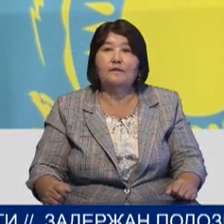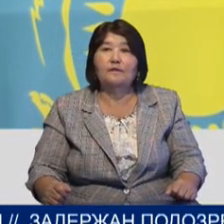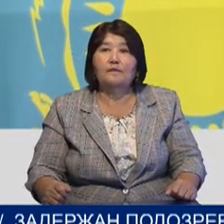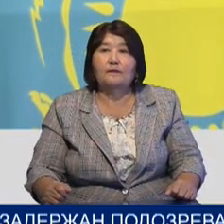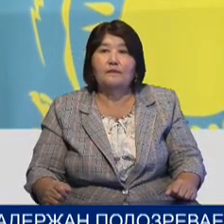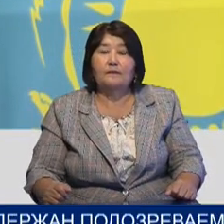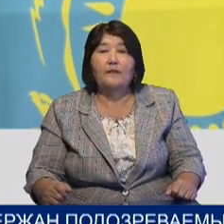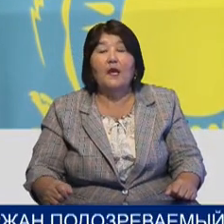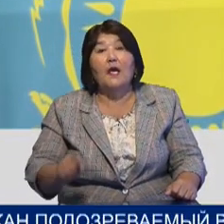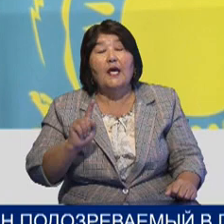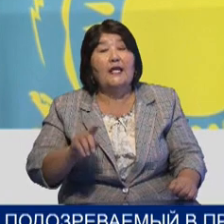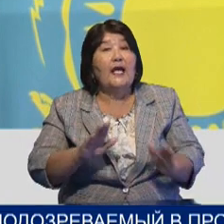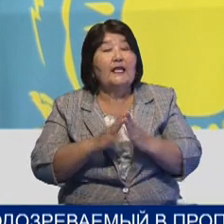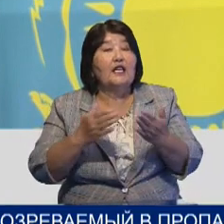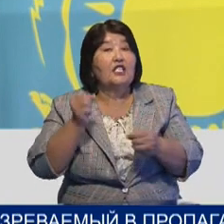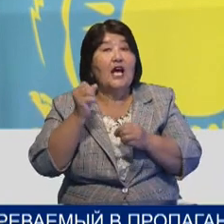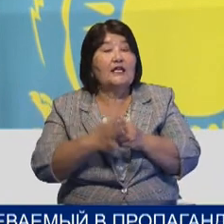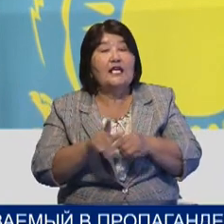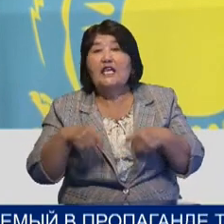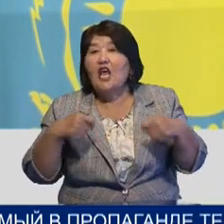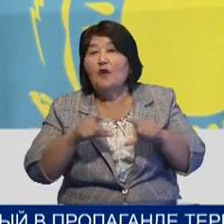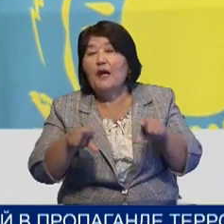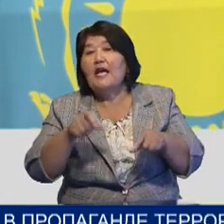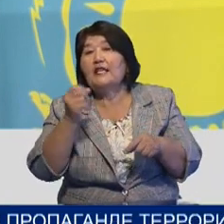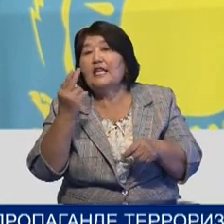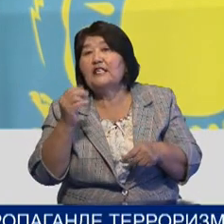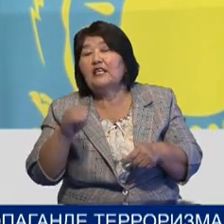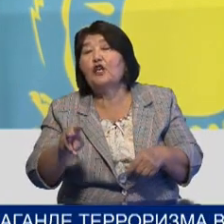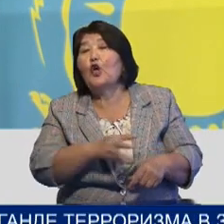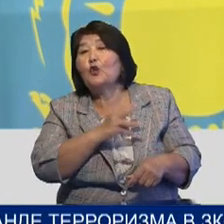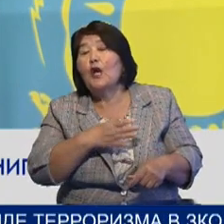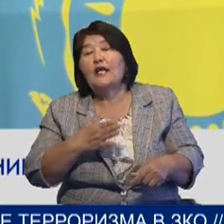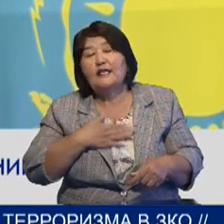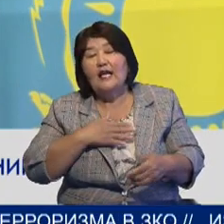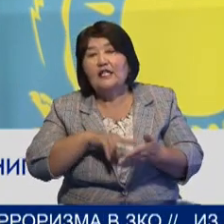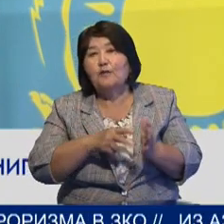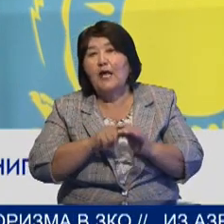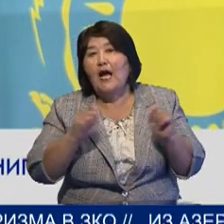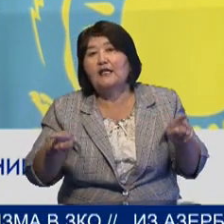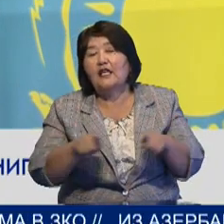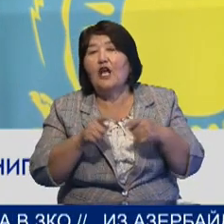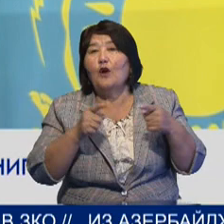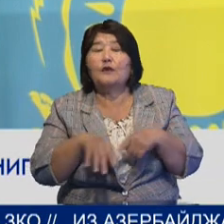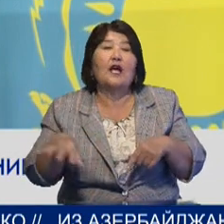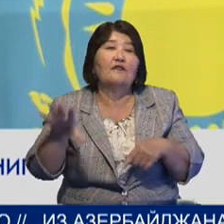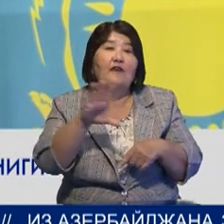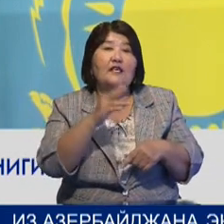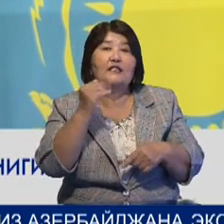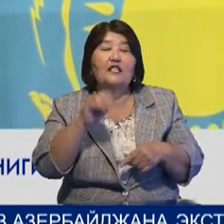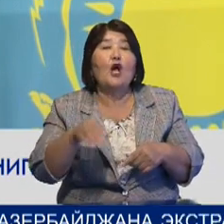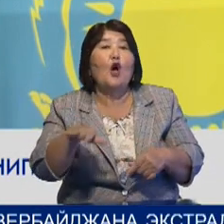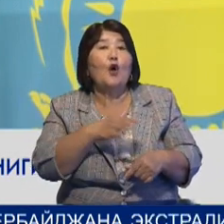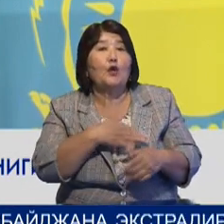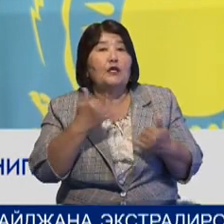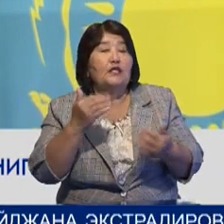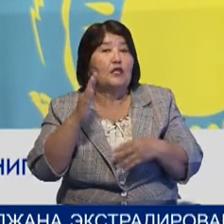писателей это не книжный центр или магазин это центр духовности в наших планах открытия таких уголков во всех центрах рухат которые